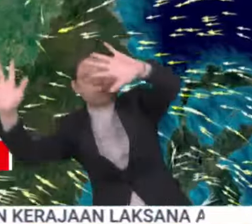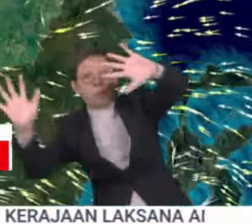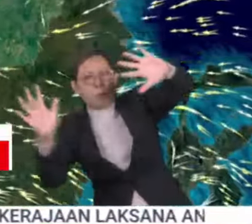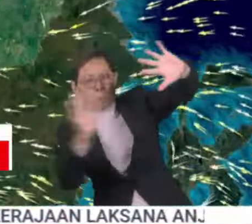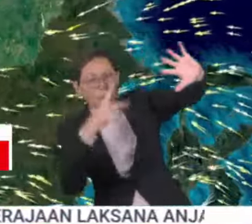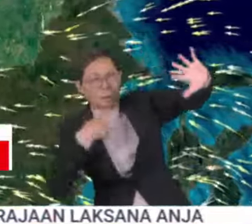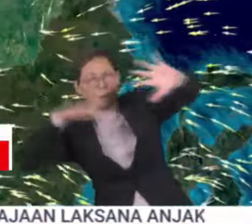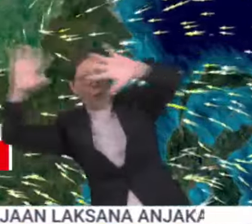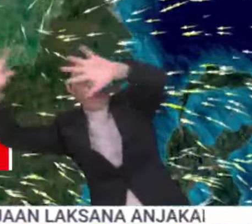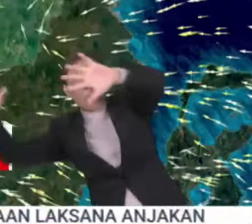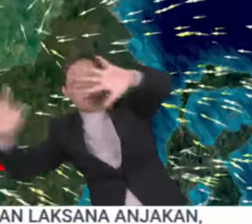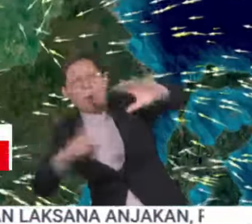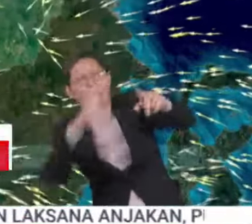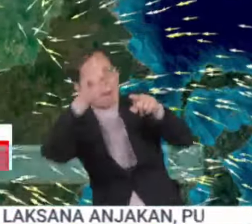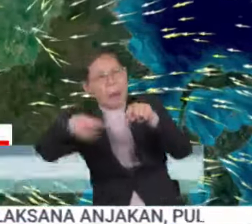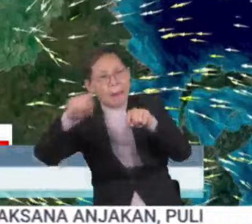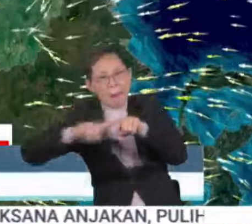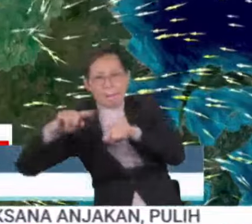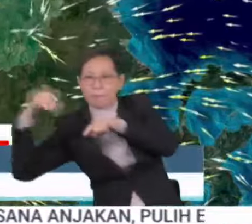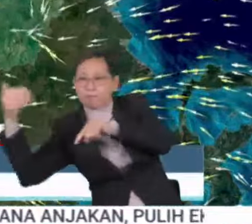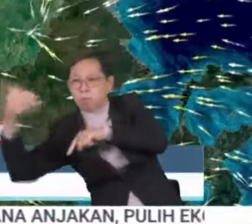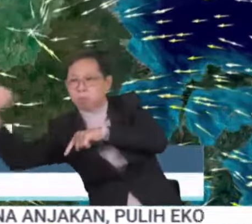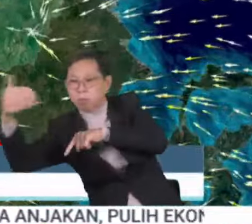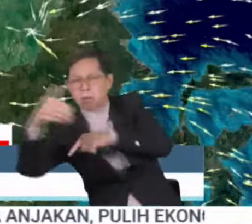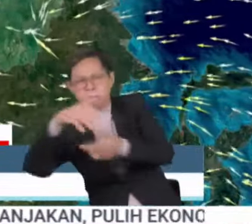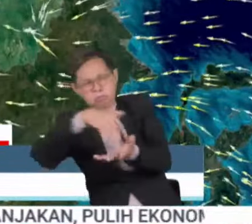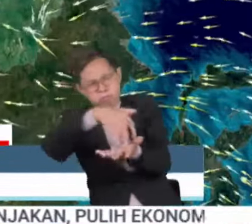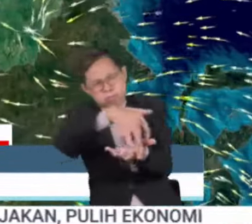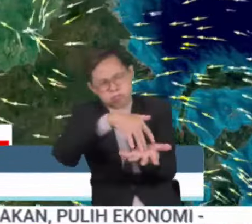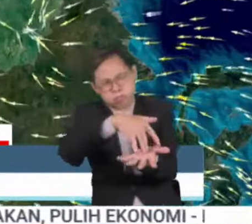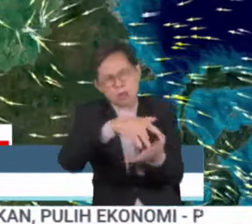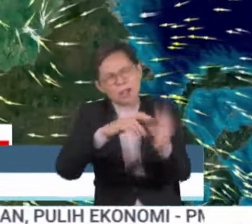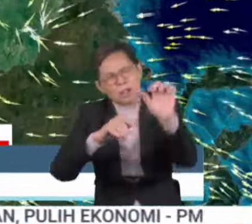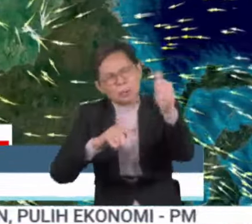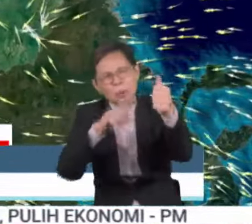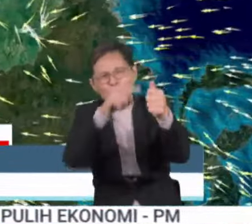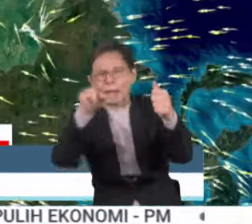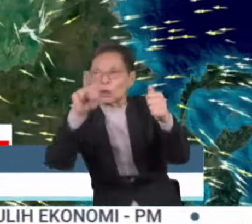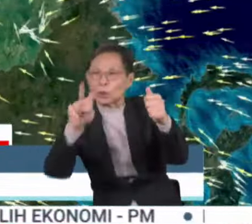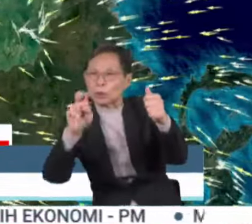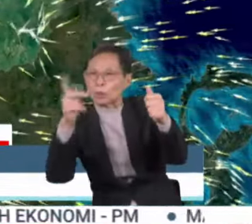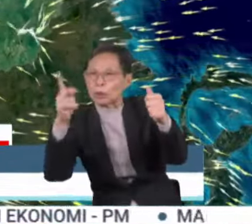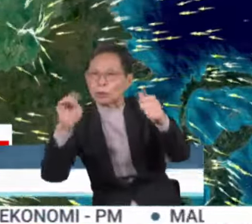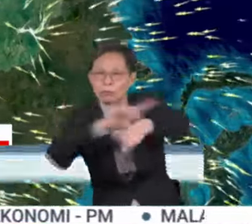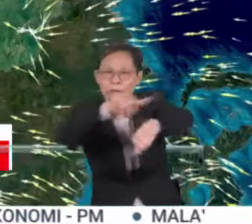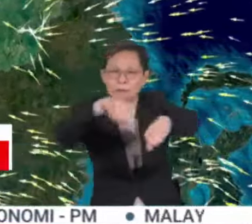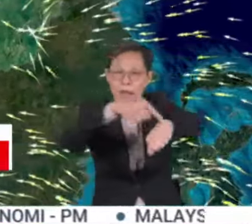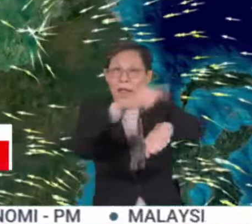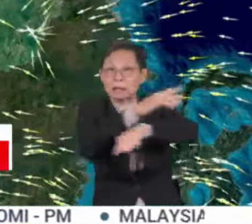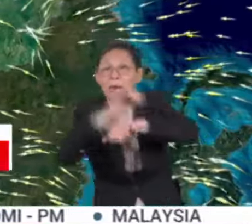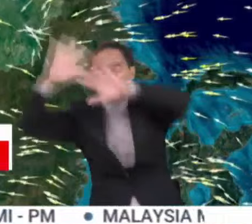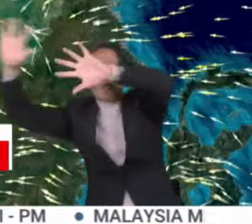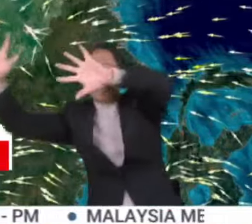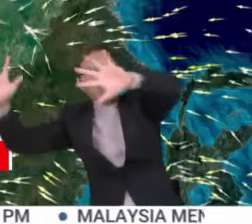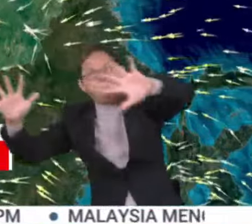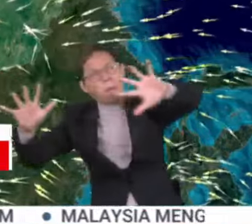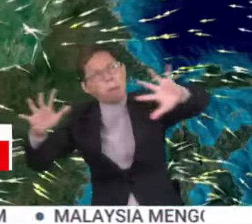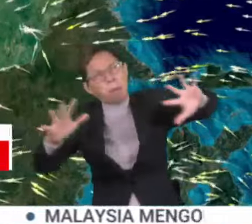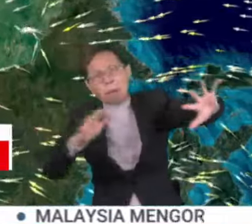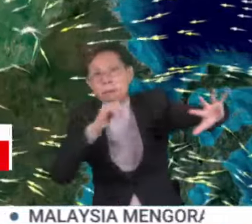menerima pengaruh angin daripada pelbagai hala dengan kelajuan yang agak lemah sekitar 10 hingga ke 20 km/jam dan dengan keadaan angin yang kurang